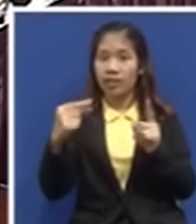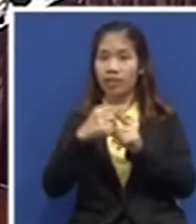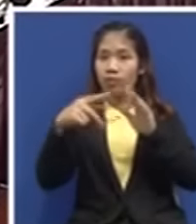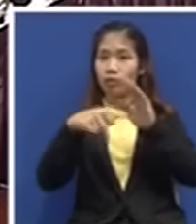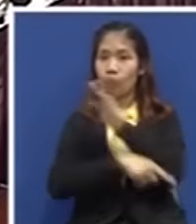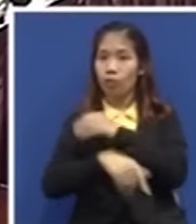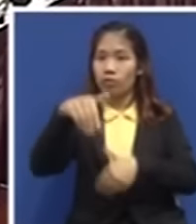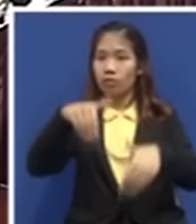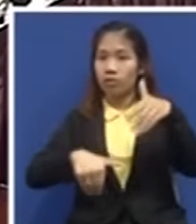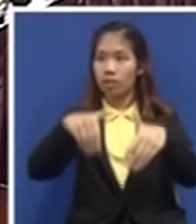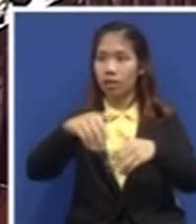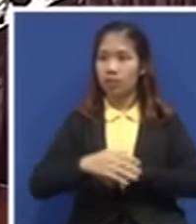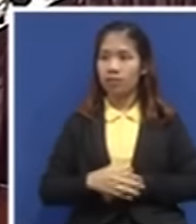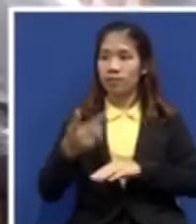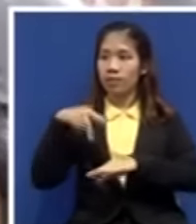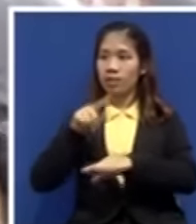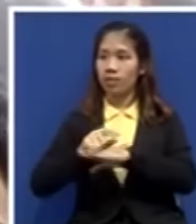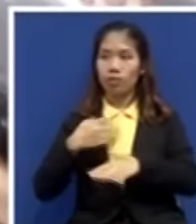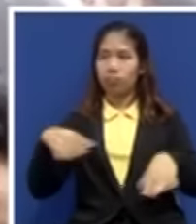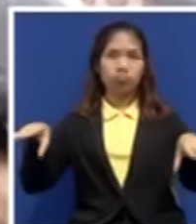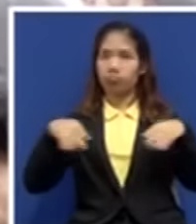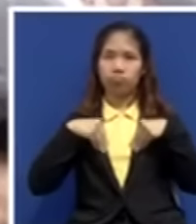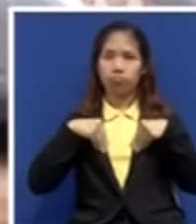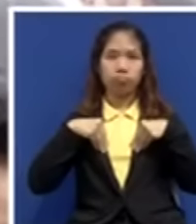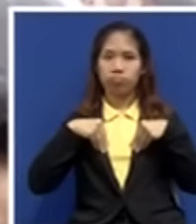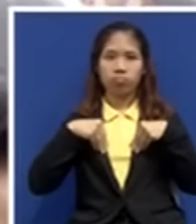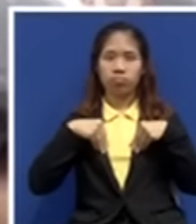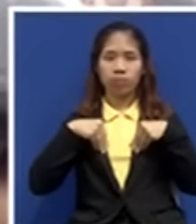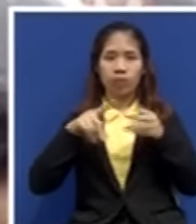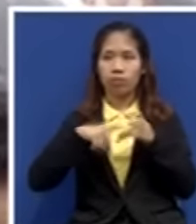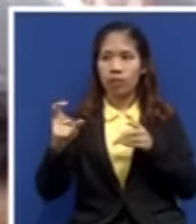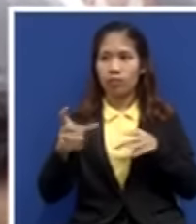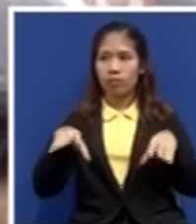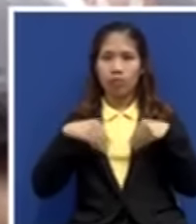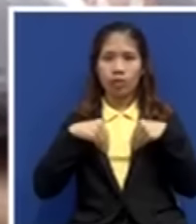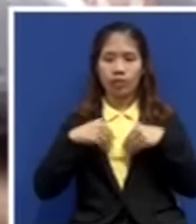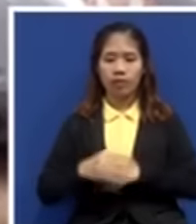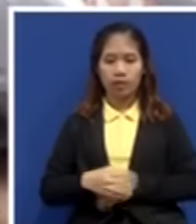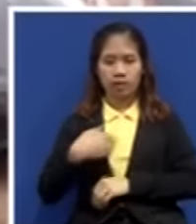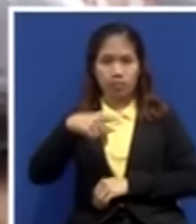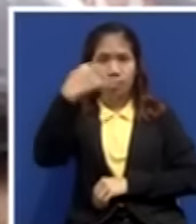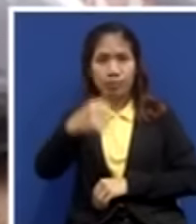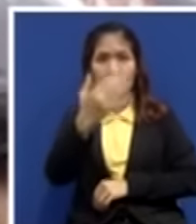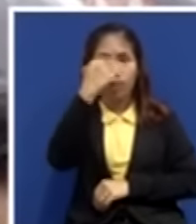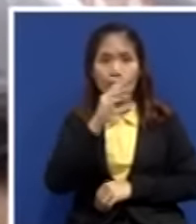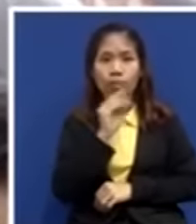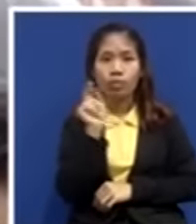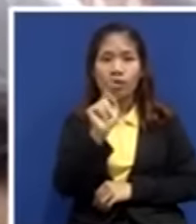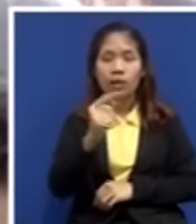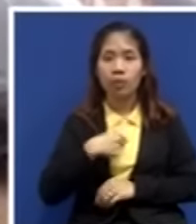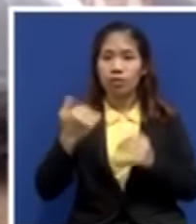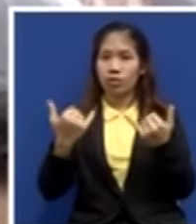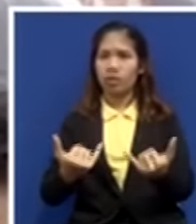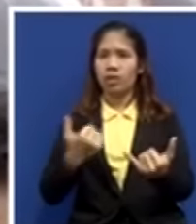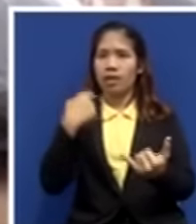ถอน ไม่ถอนไม่ยอมก็ท่านก็ไม่ยอมอยู่ในสภาดิเพราะมันผิดอ่ะพูดได้ไงว่าการสภาอย่างนี้ไม่เคยโก